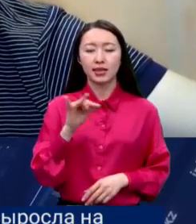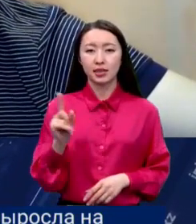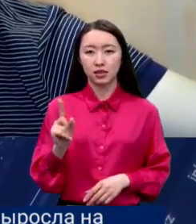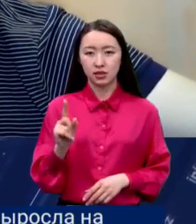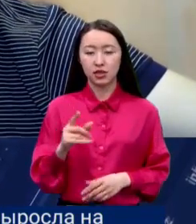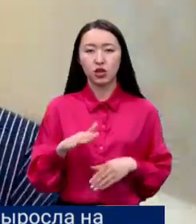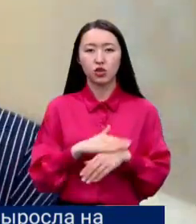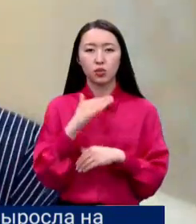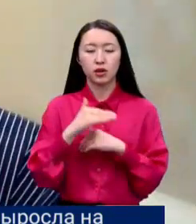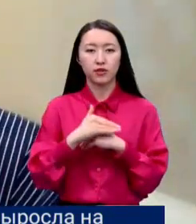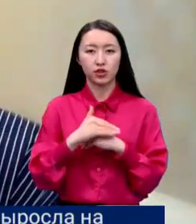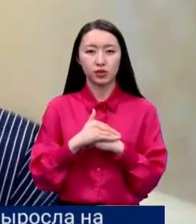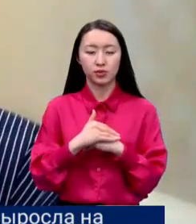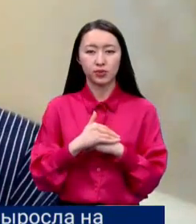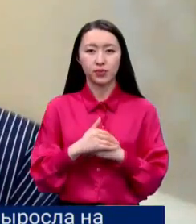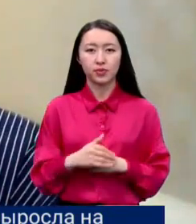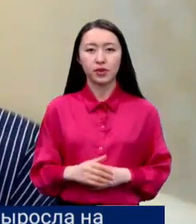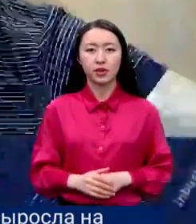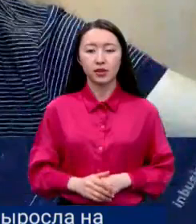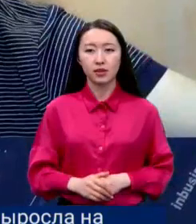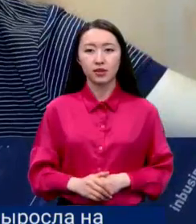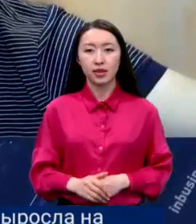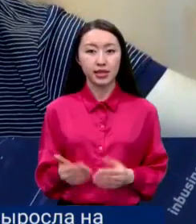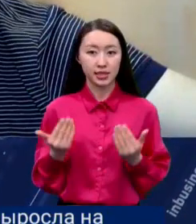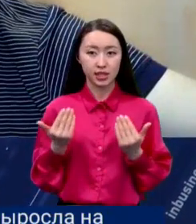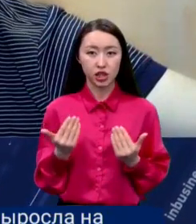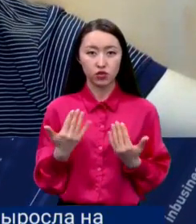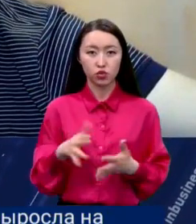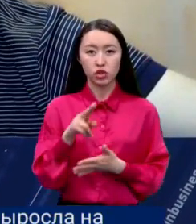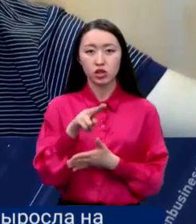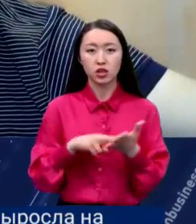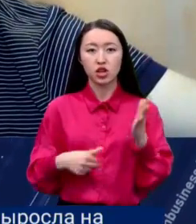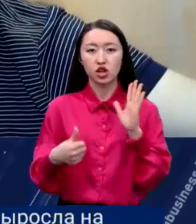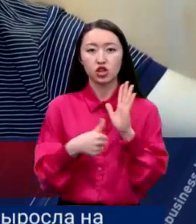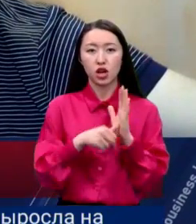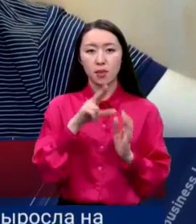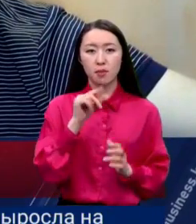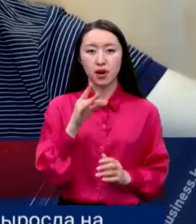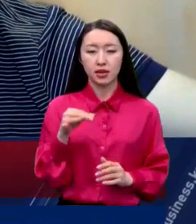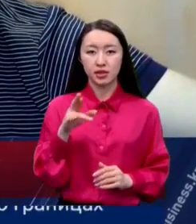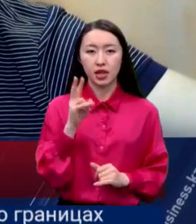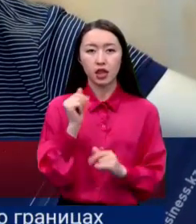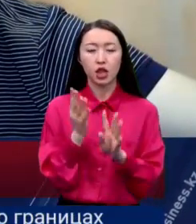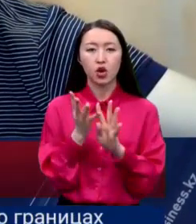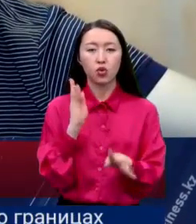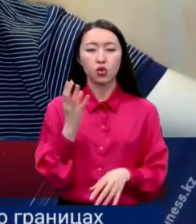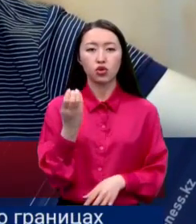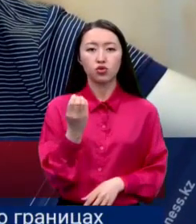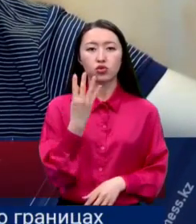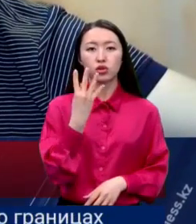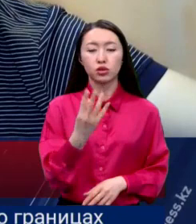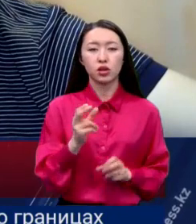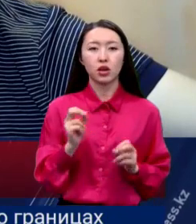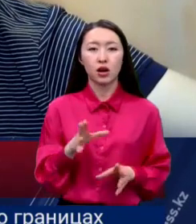Газиз. Ну, вот сегодня зарегистрировано 6 партий, на очереди еще 4, как